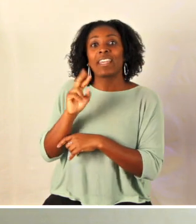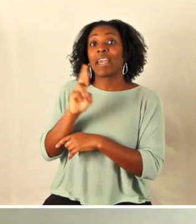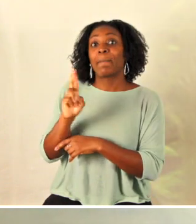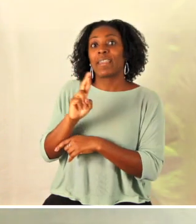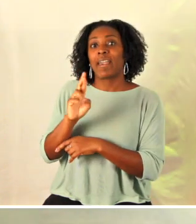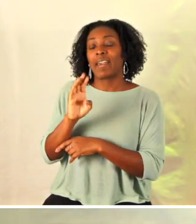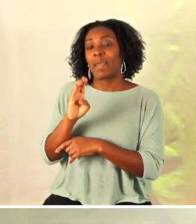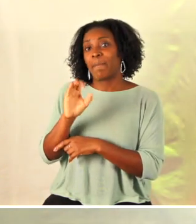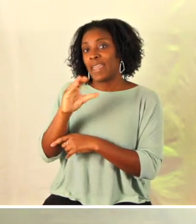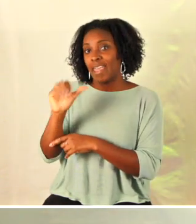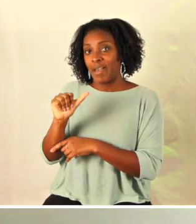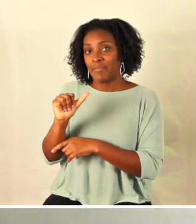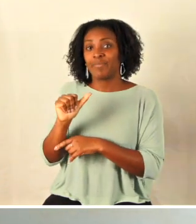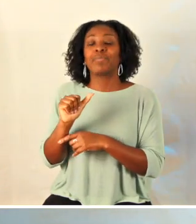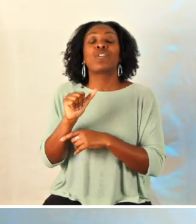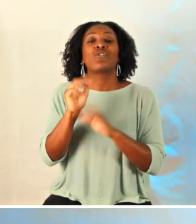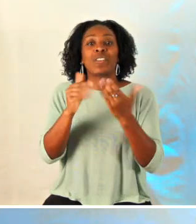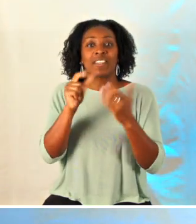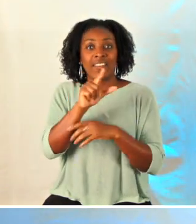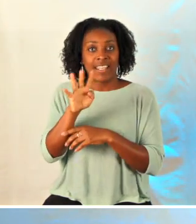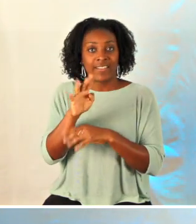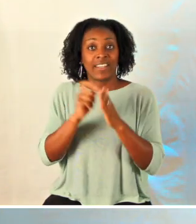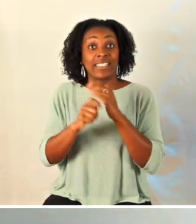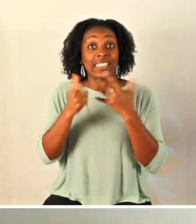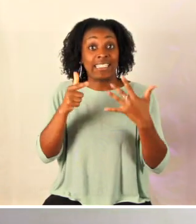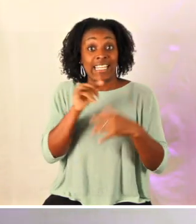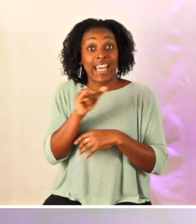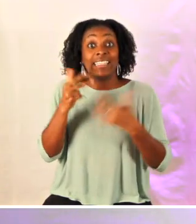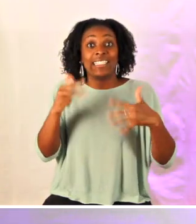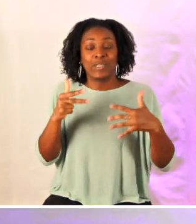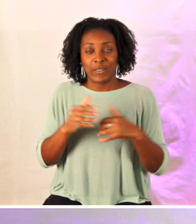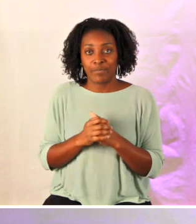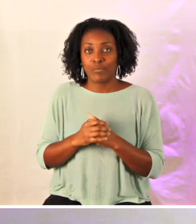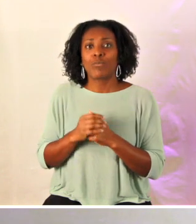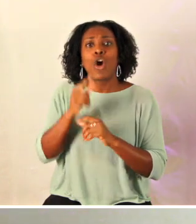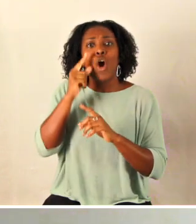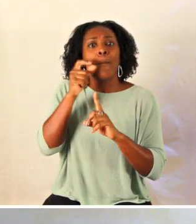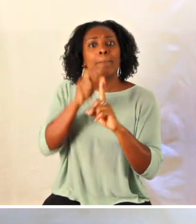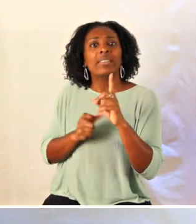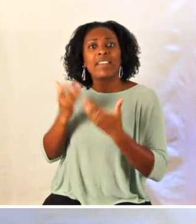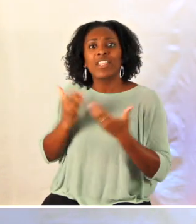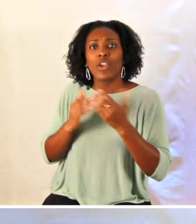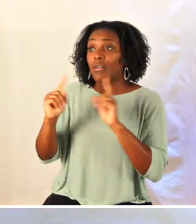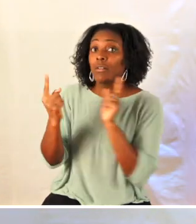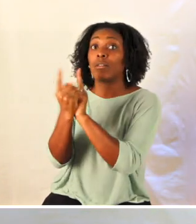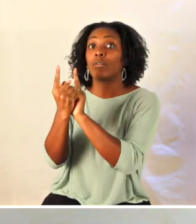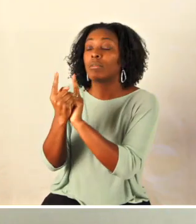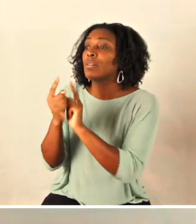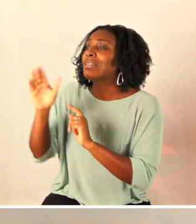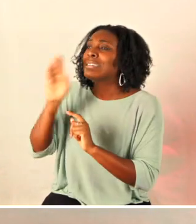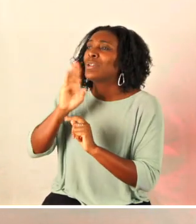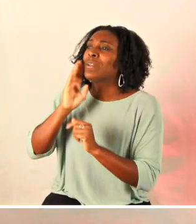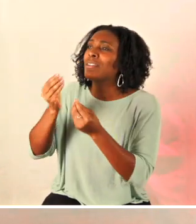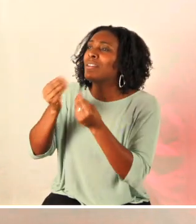24, versets 17 à 18. Le serviteur courut au-devant d'elle et dit « Laisse-moi boire, je te prie, un peu